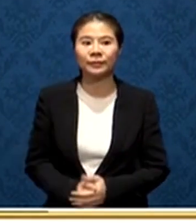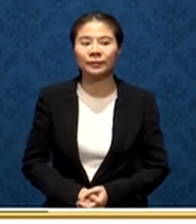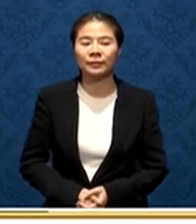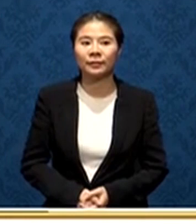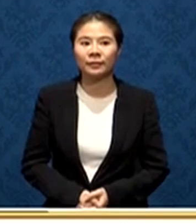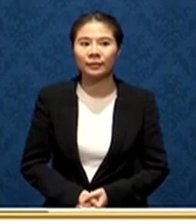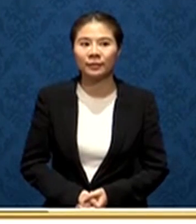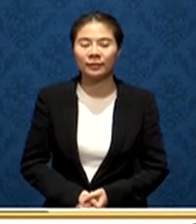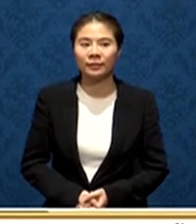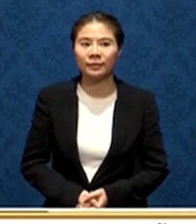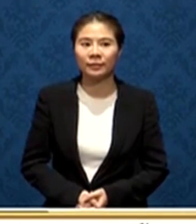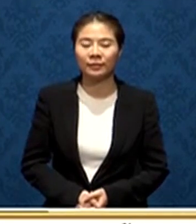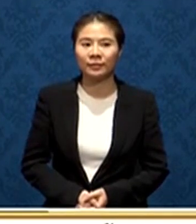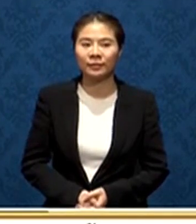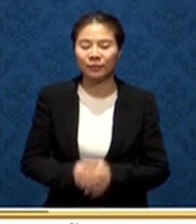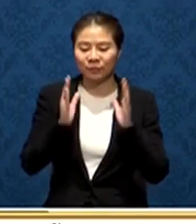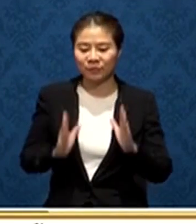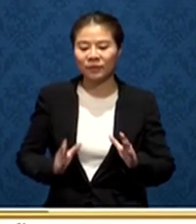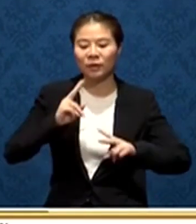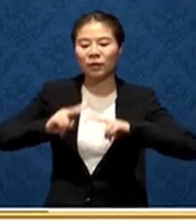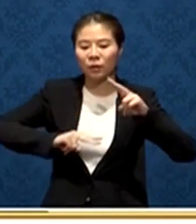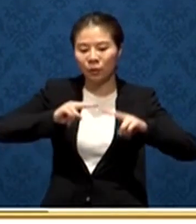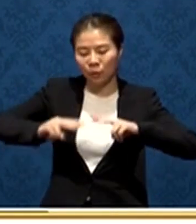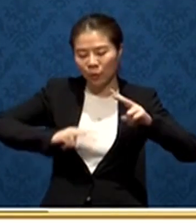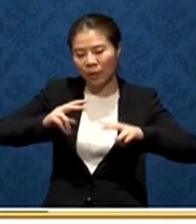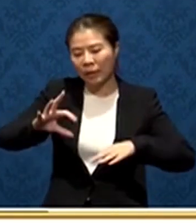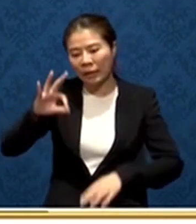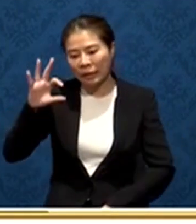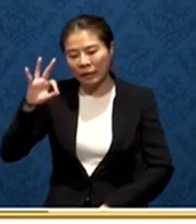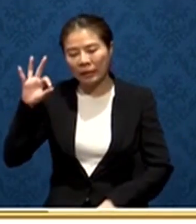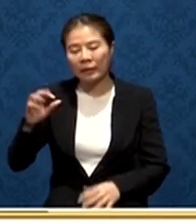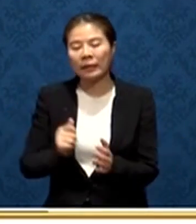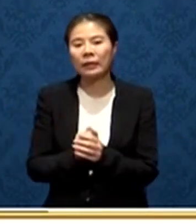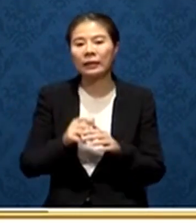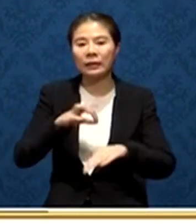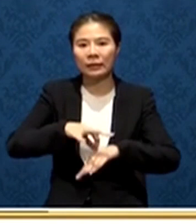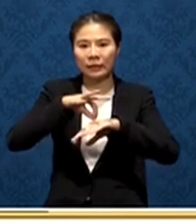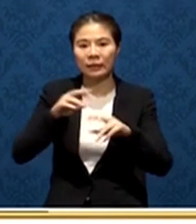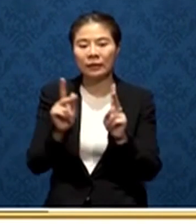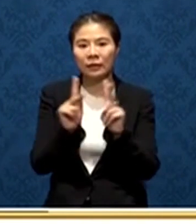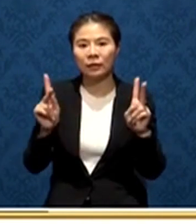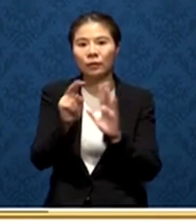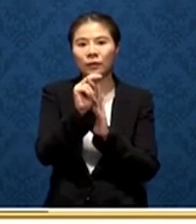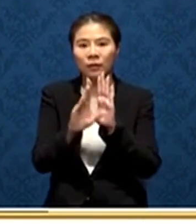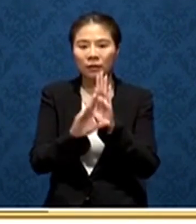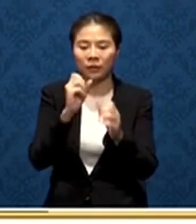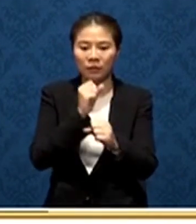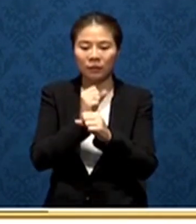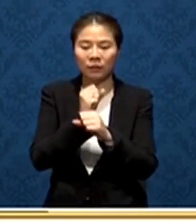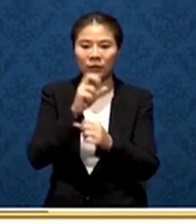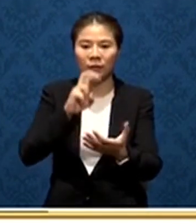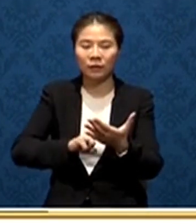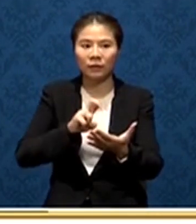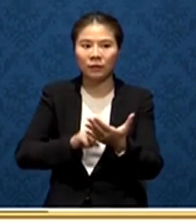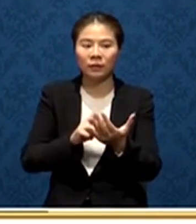ทรงคุณวุฒิที่สรรหามาและให้กรรมการนโยบายรับรองให้